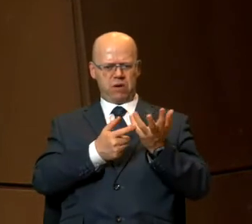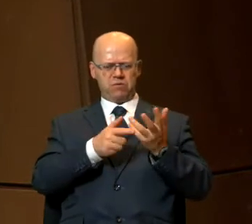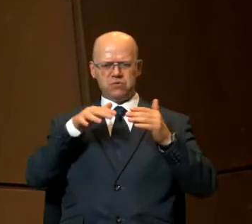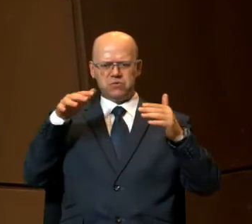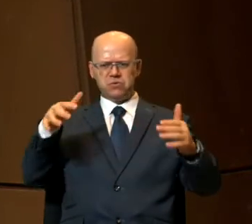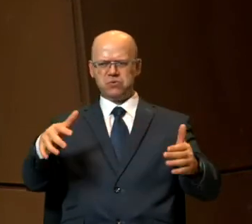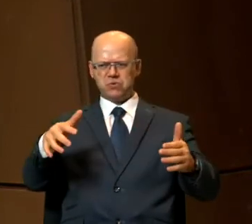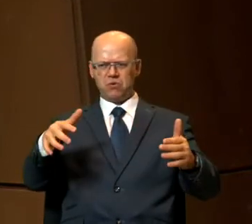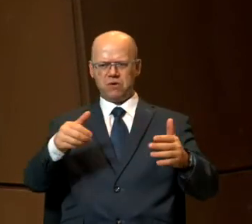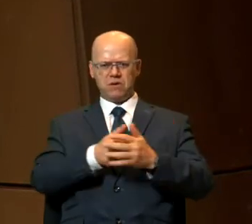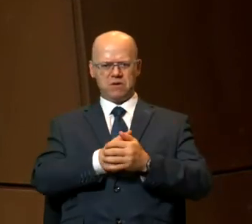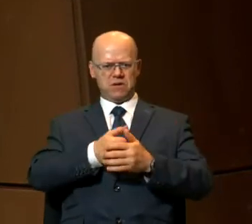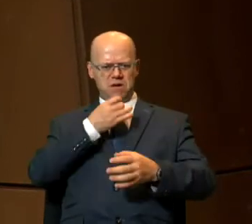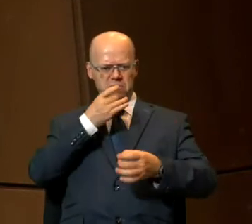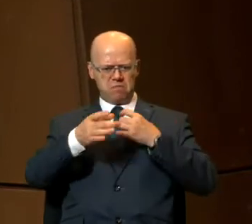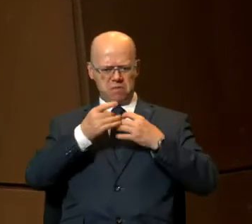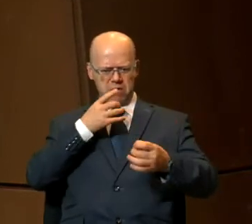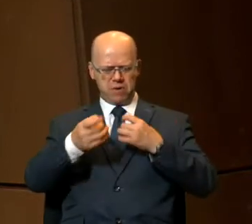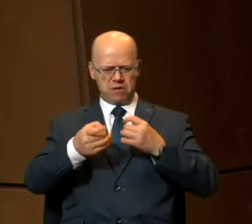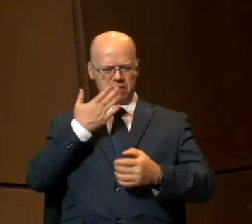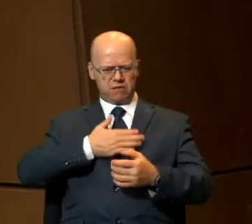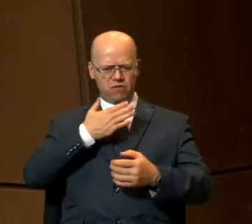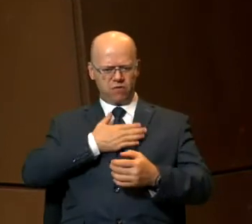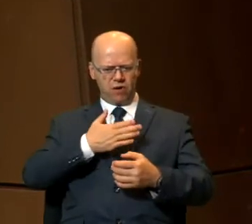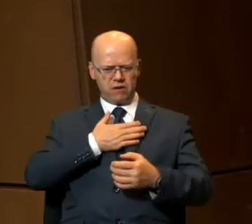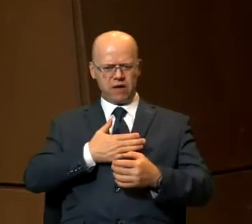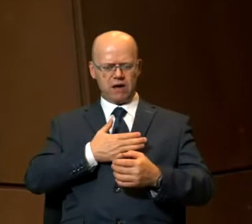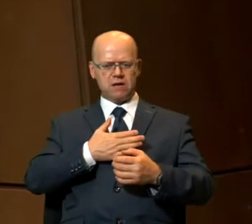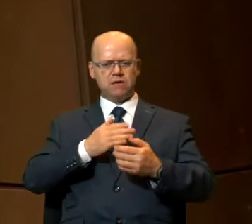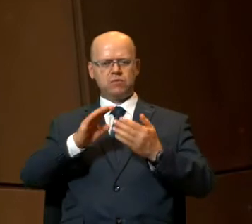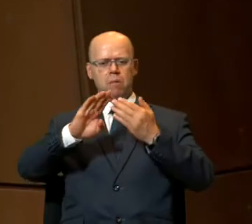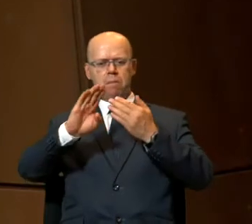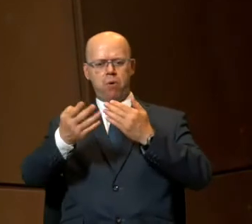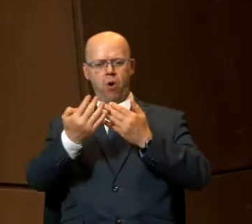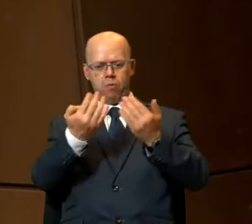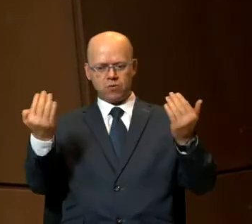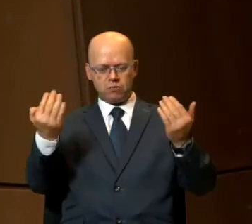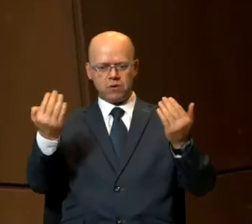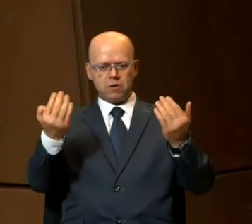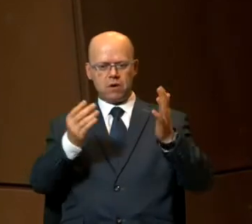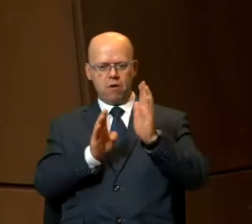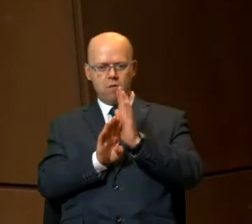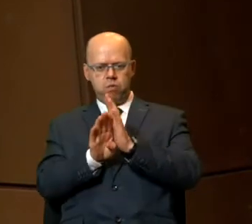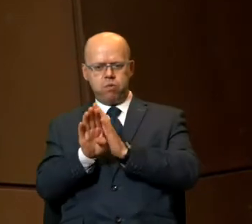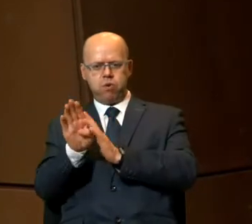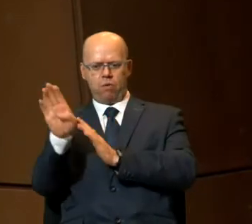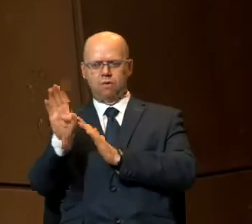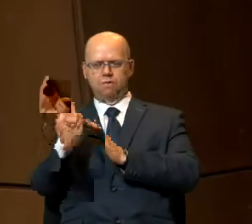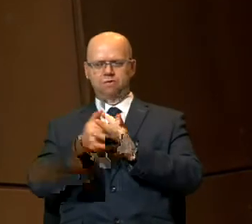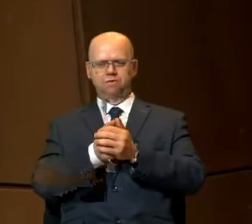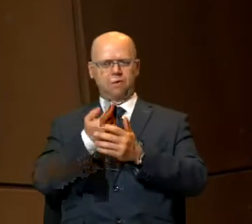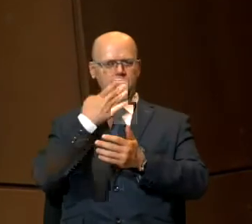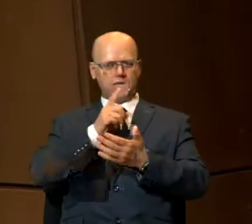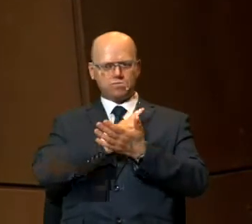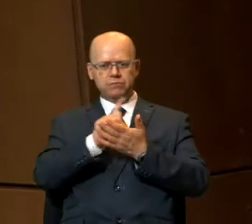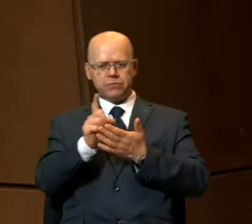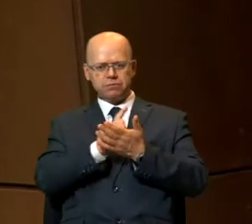widać, że poziom niezadowolenia z naszego stanu psychicznego czy fizycznego rośnie, ponieważ jesteśmy